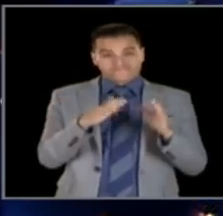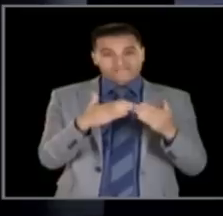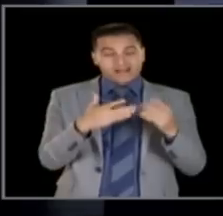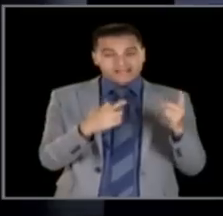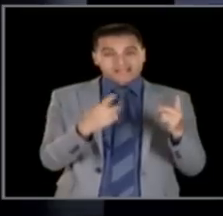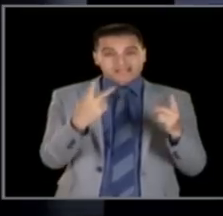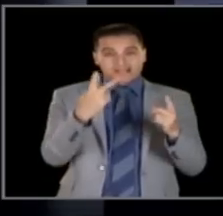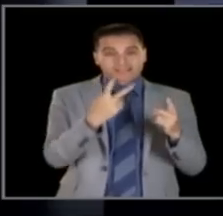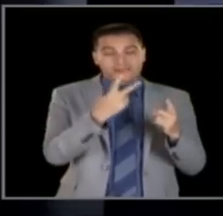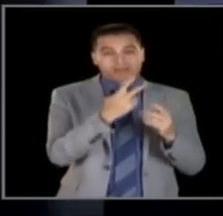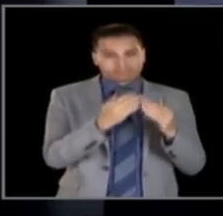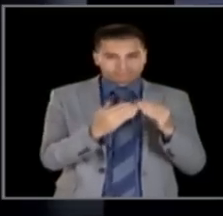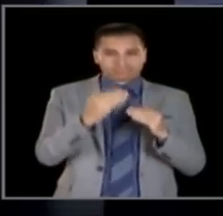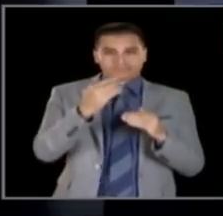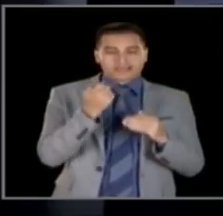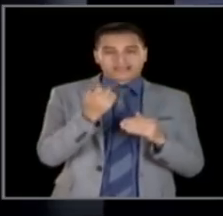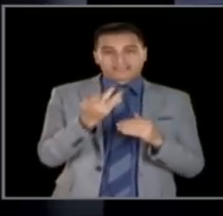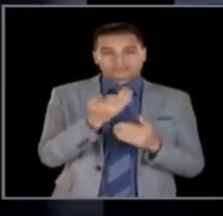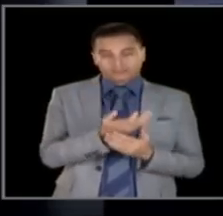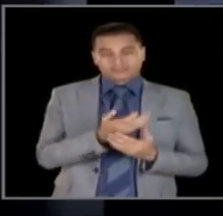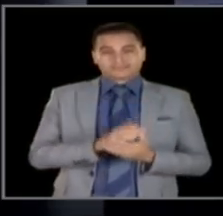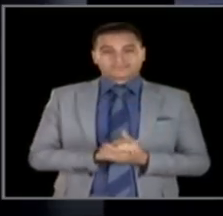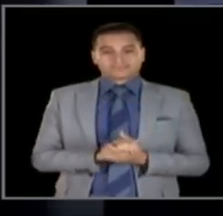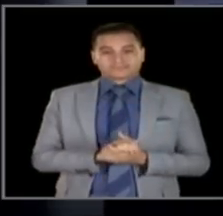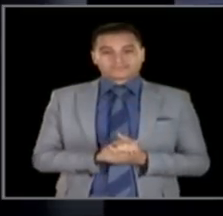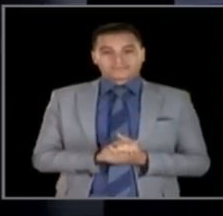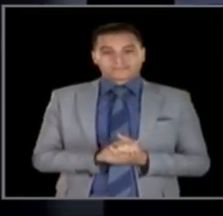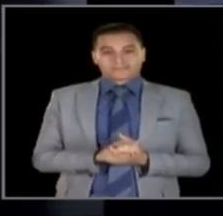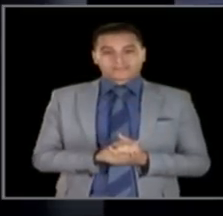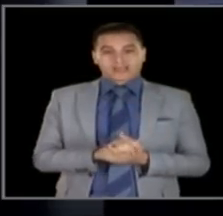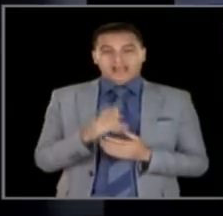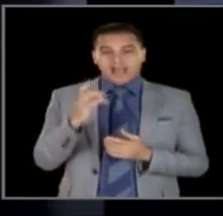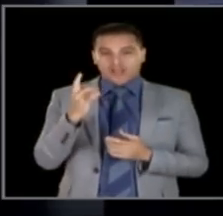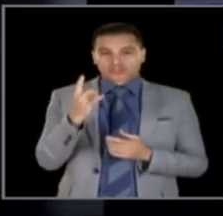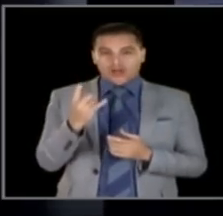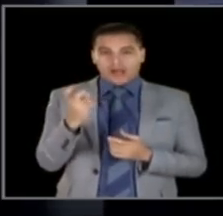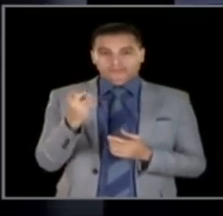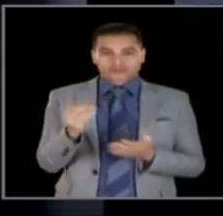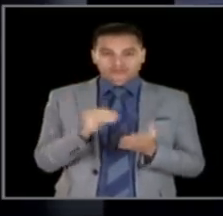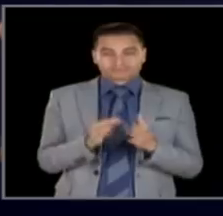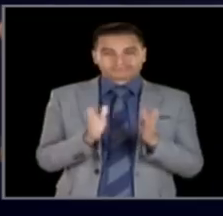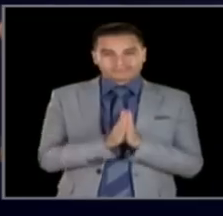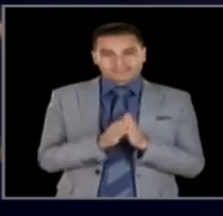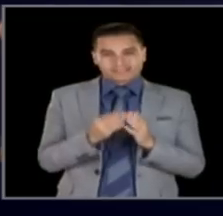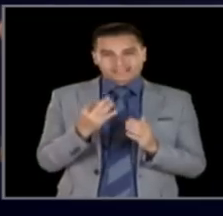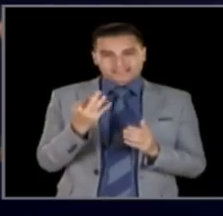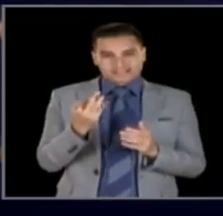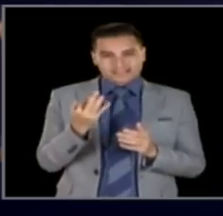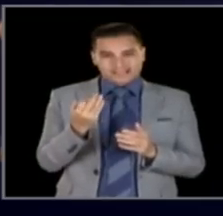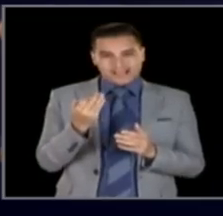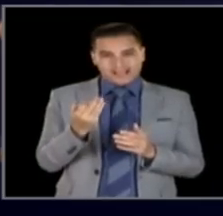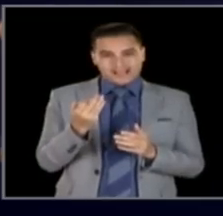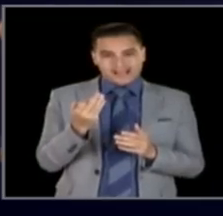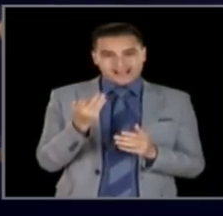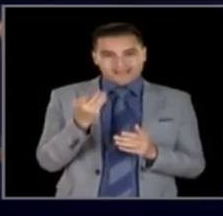سبعات رجعوا تاني في المباراة ب 25 نقطة من ضربات الجزاء 35. ودلوقتي